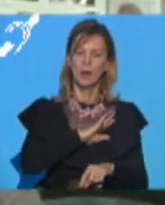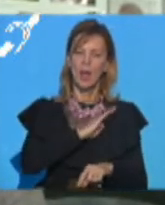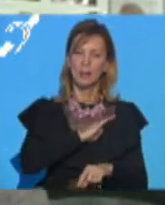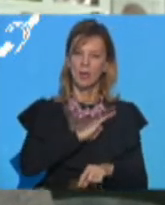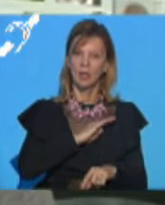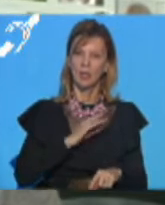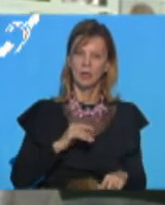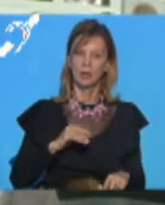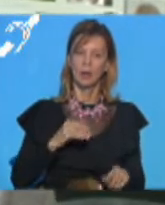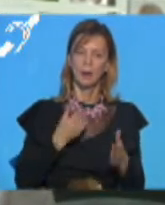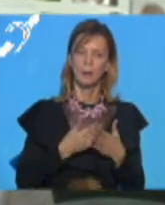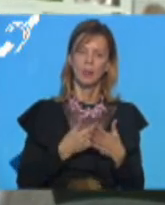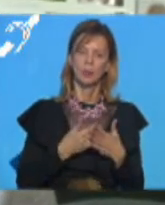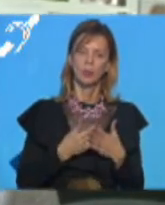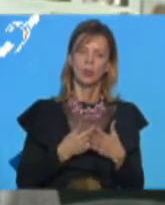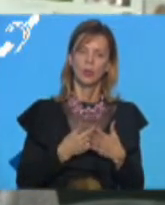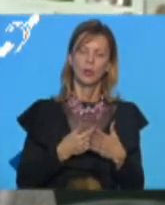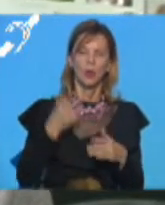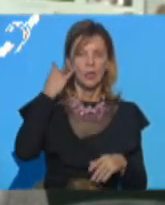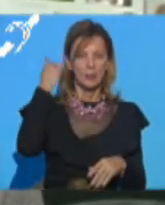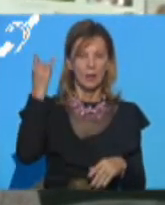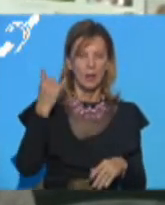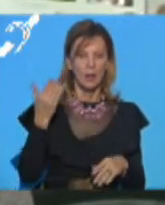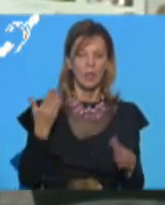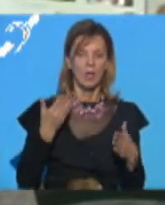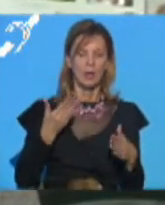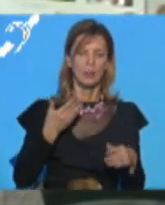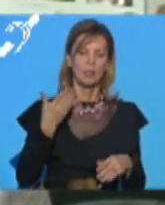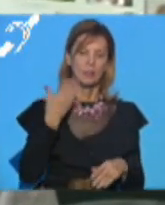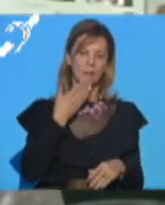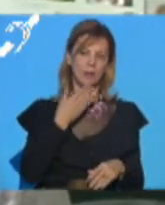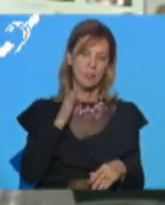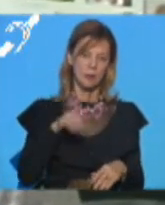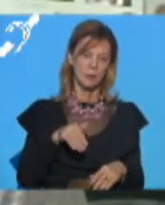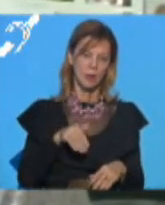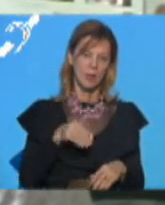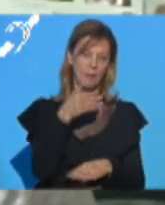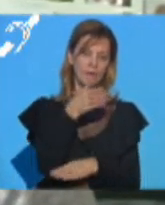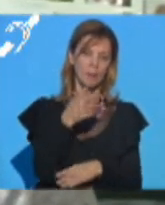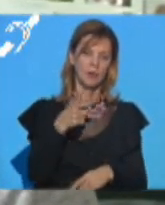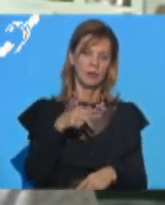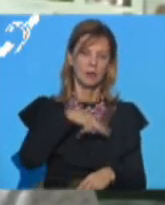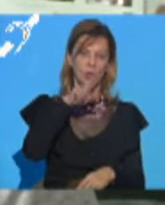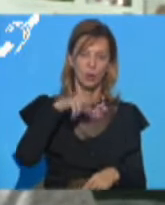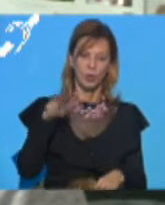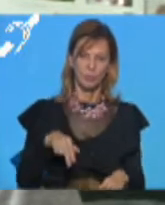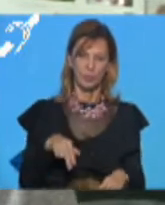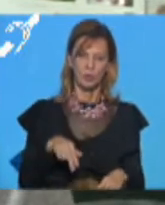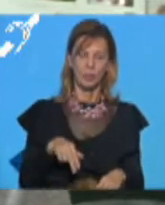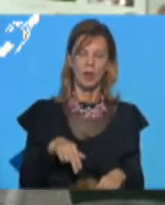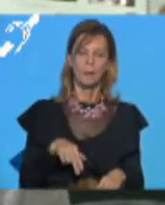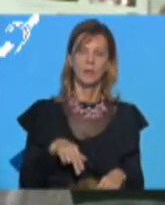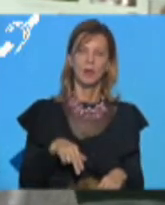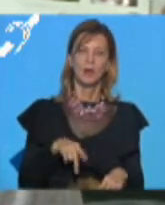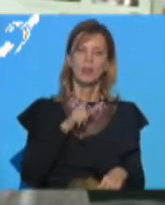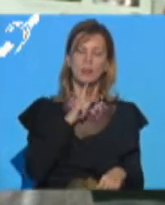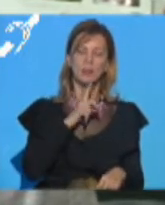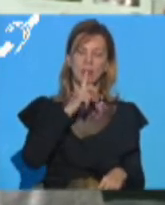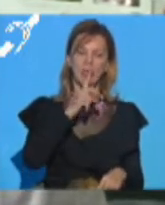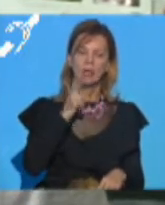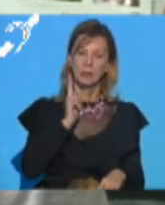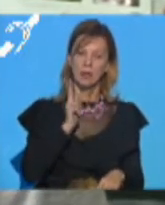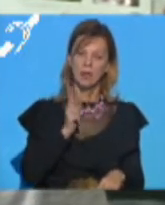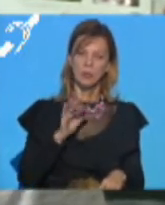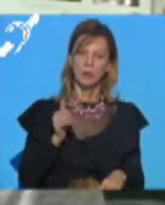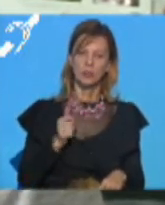ateliere în cadrul unui concept pe care îl învățăm de la partenerii norvegieni, concept care se numește V13, și în cadrul